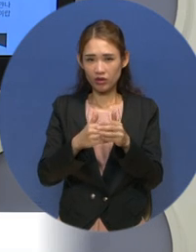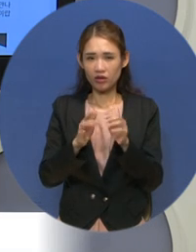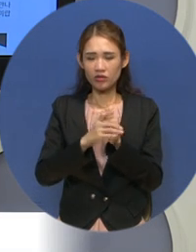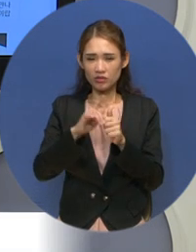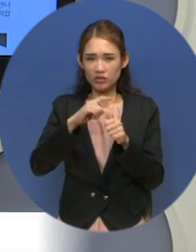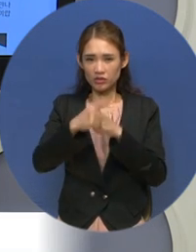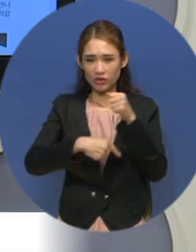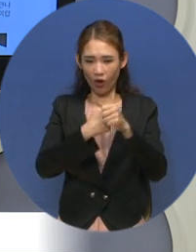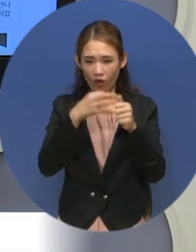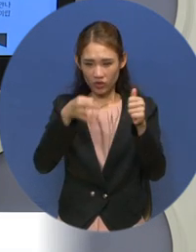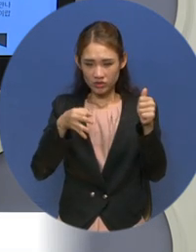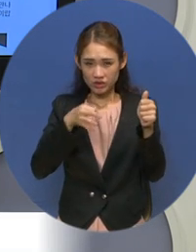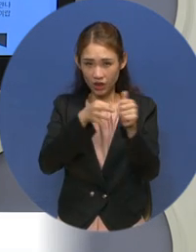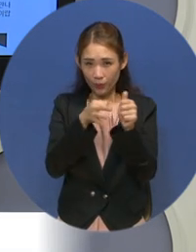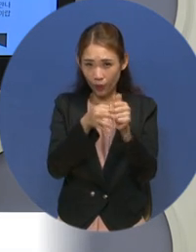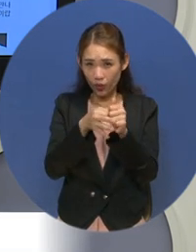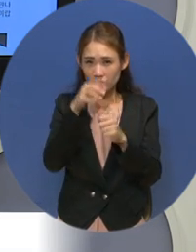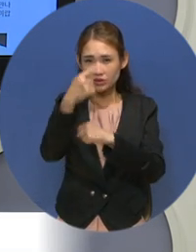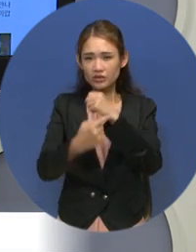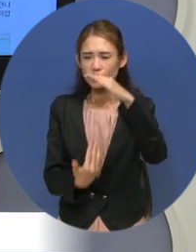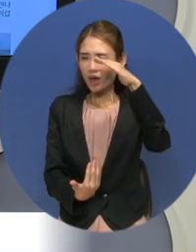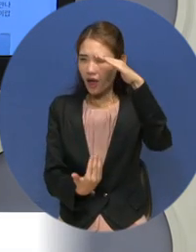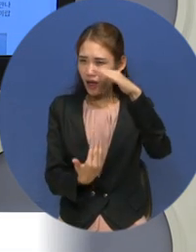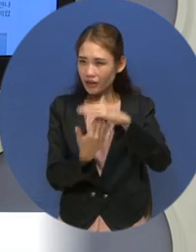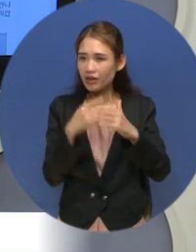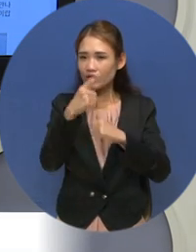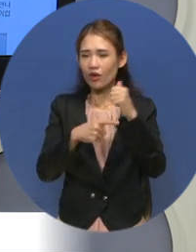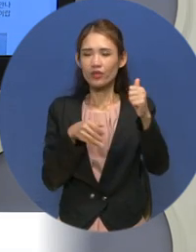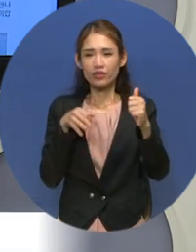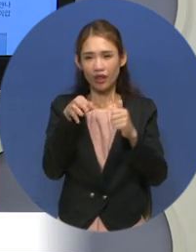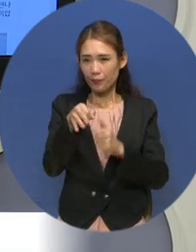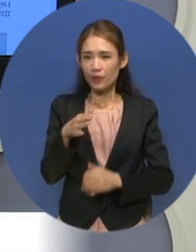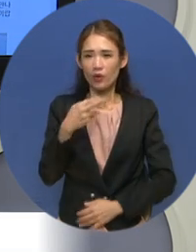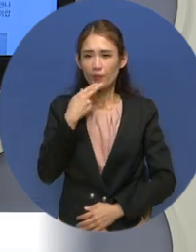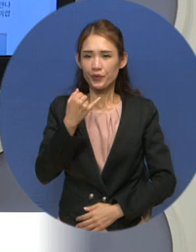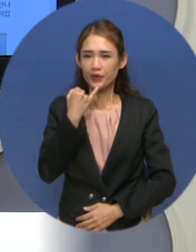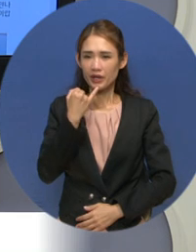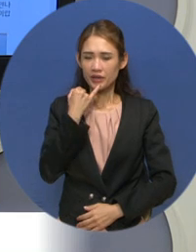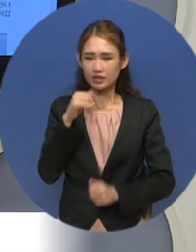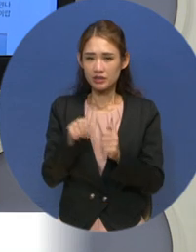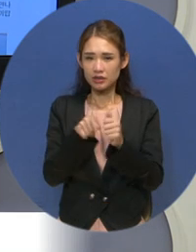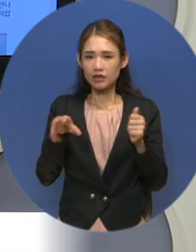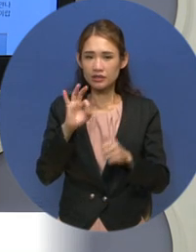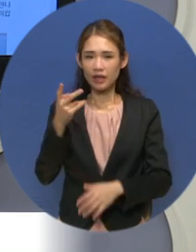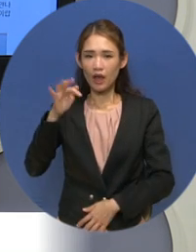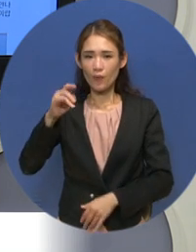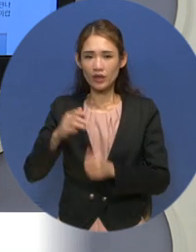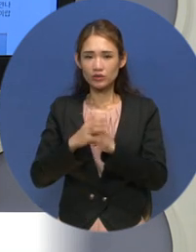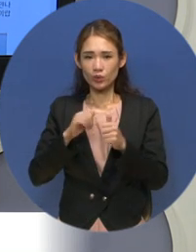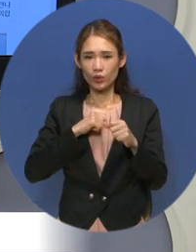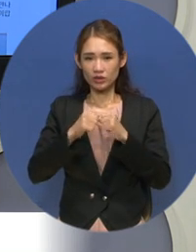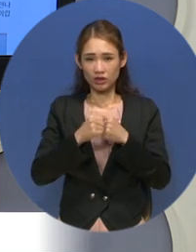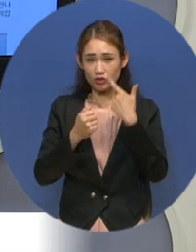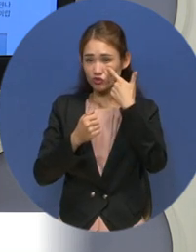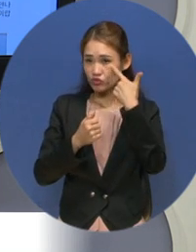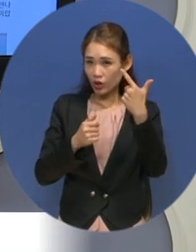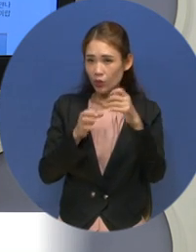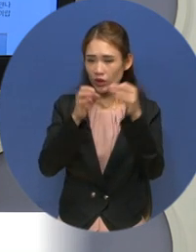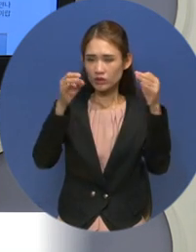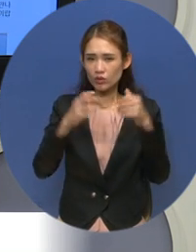보험료를 최대 1년간 납부하지 않아도 되며 연체금 징수 예외 조치에 따라 6개월간